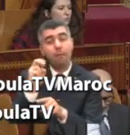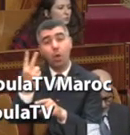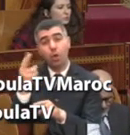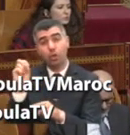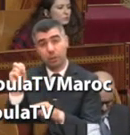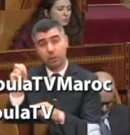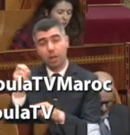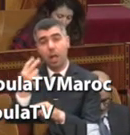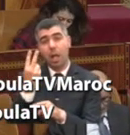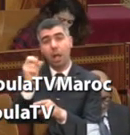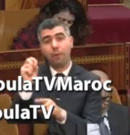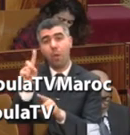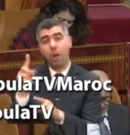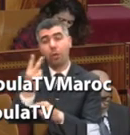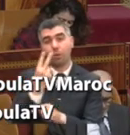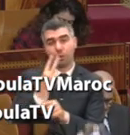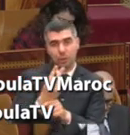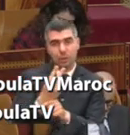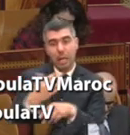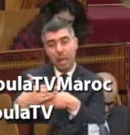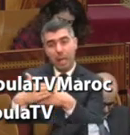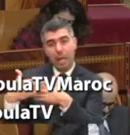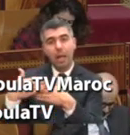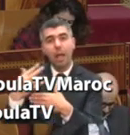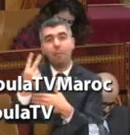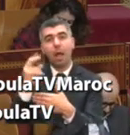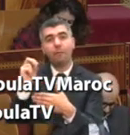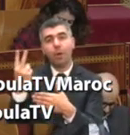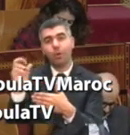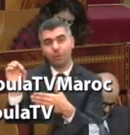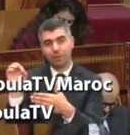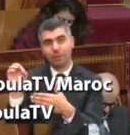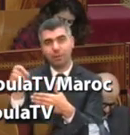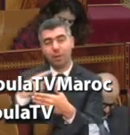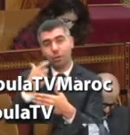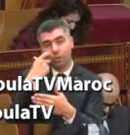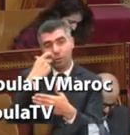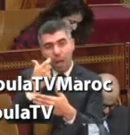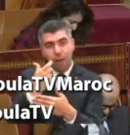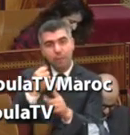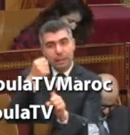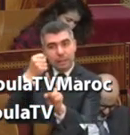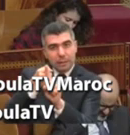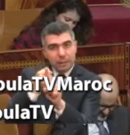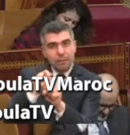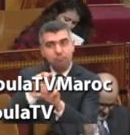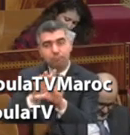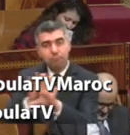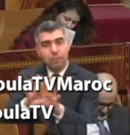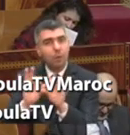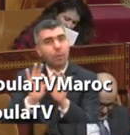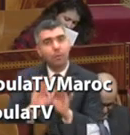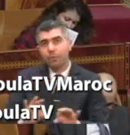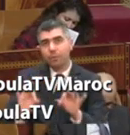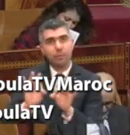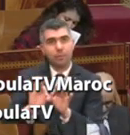2020-2021. إذا نحن الآن كنشوفوا أن 2020 هي على الأبواب، ولكن ما كنلمسوش وكنلاحظوا أن شي مجهودات بهذا الخصوص قد أنجزت.